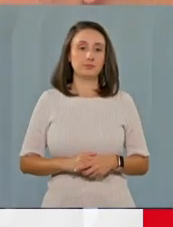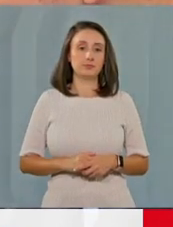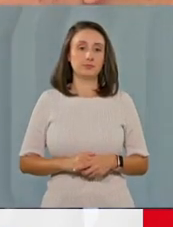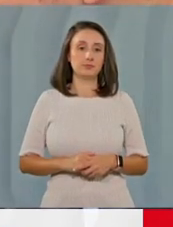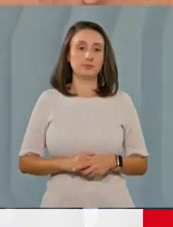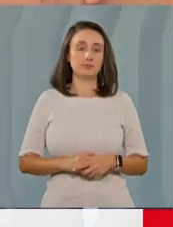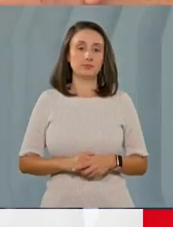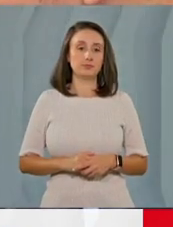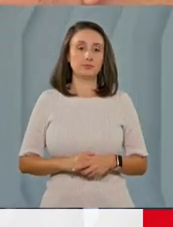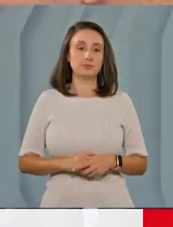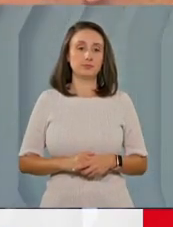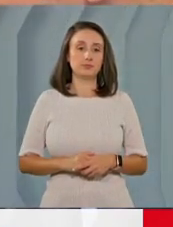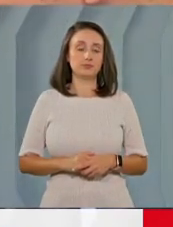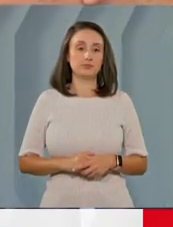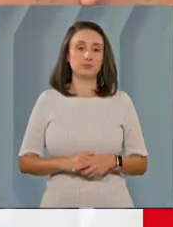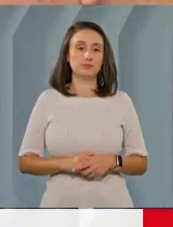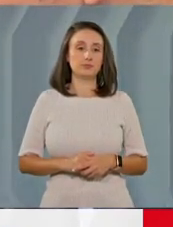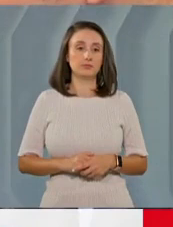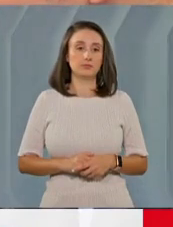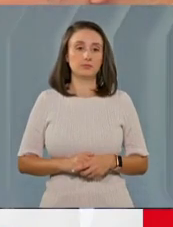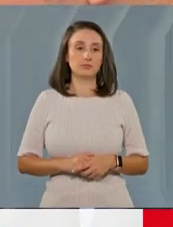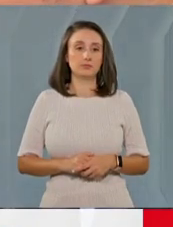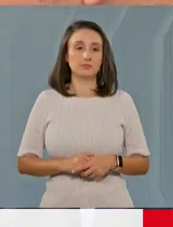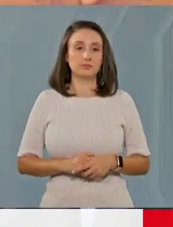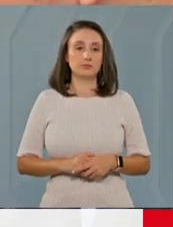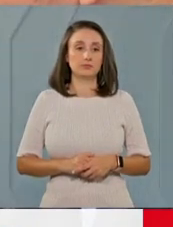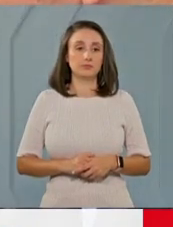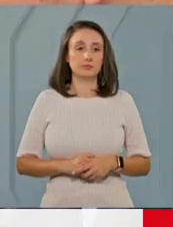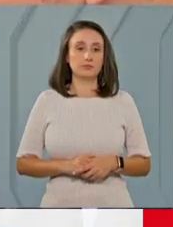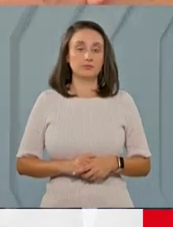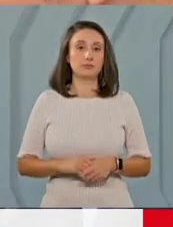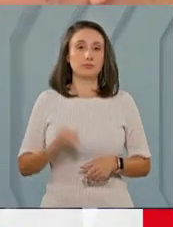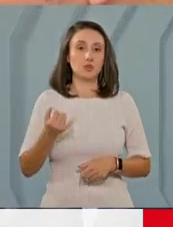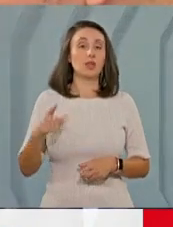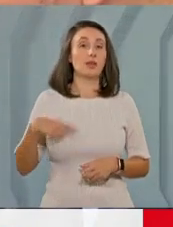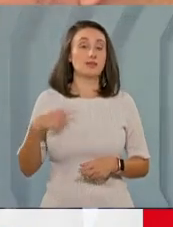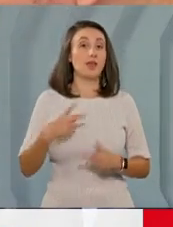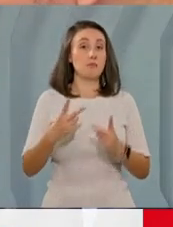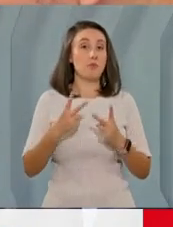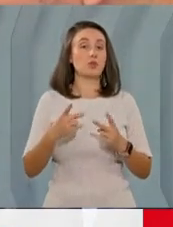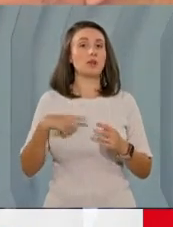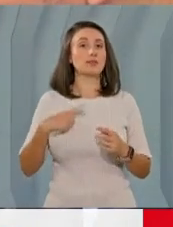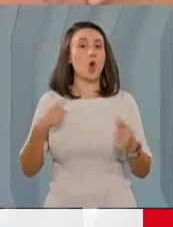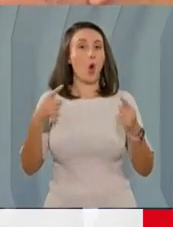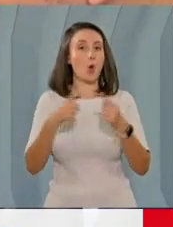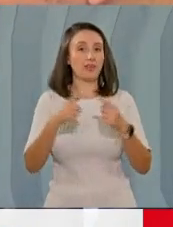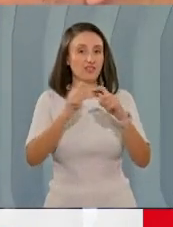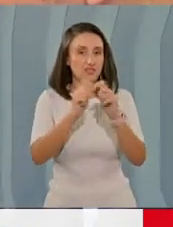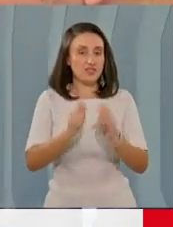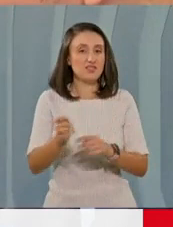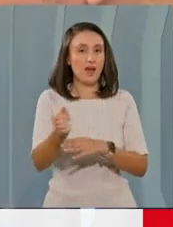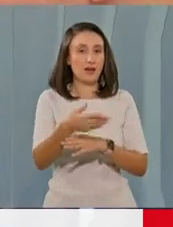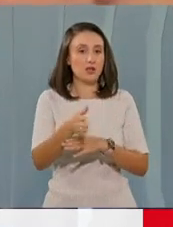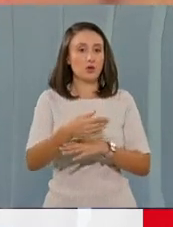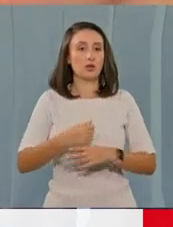este important, chiar dacă mă repet, să subliniez că într-adevăr este un obiectiv de țară